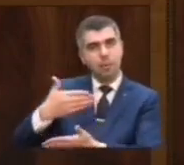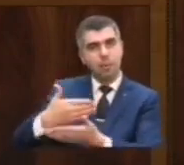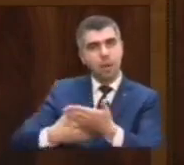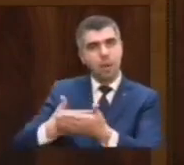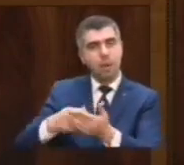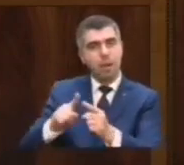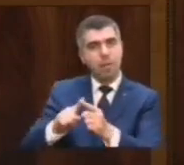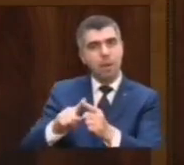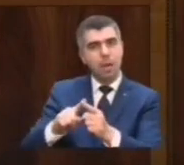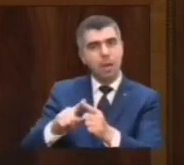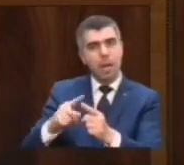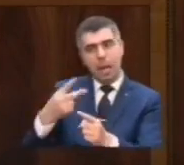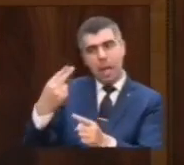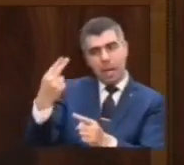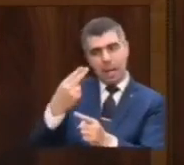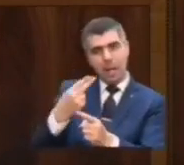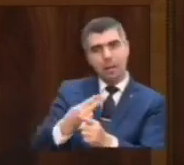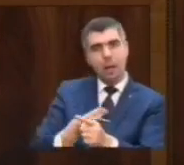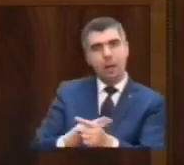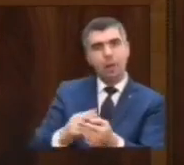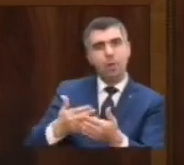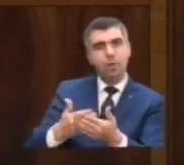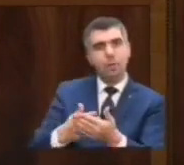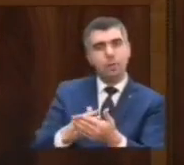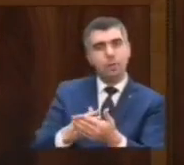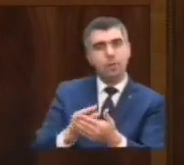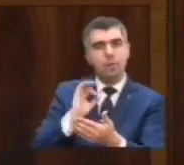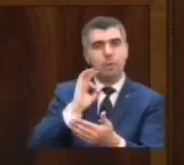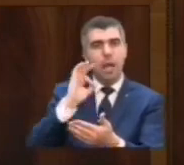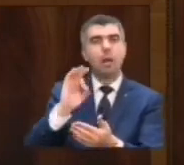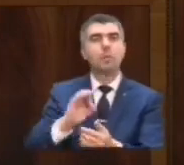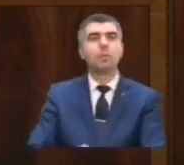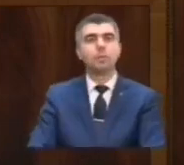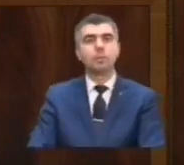خريطة محددة، ثم